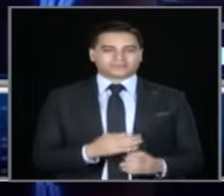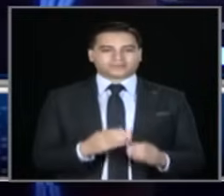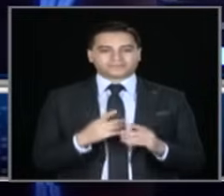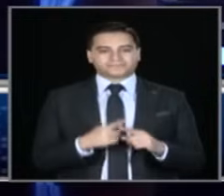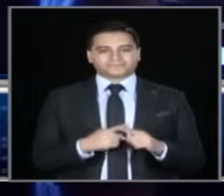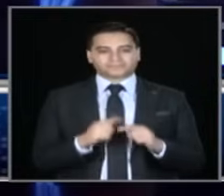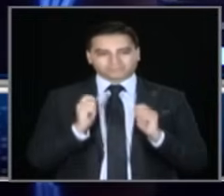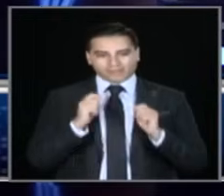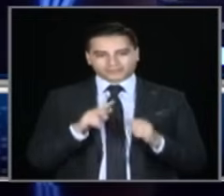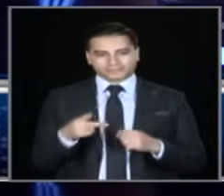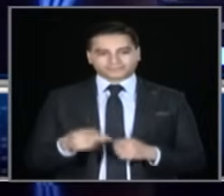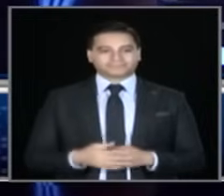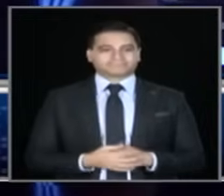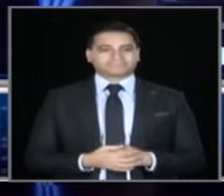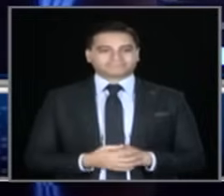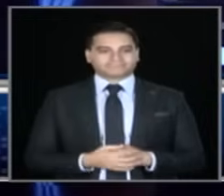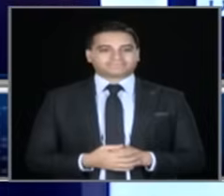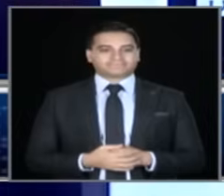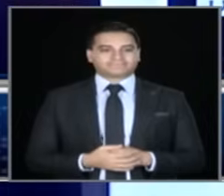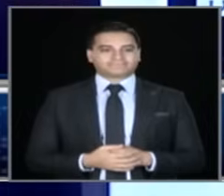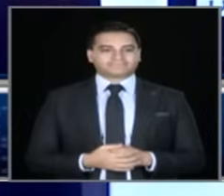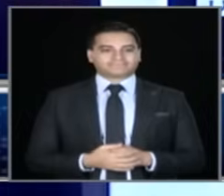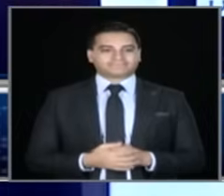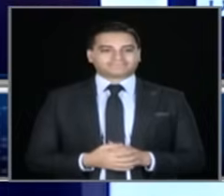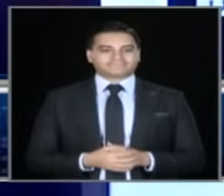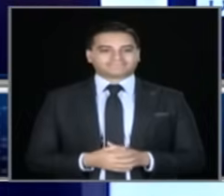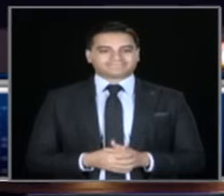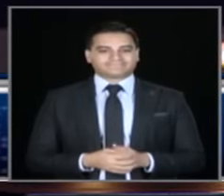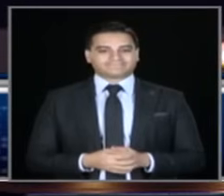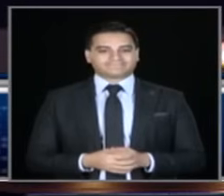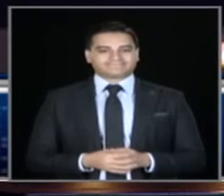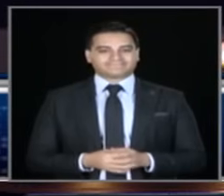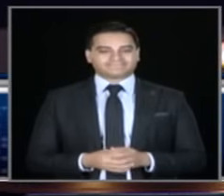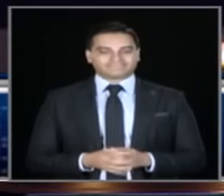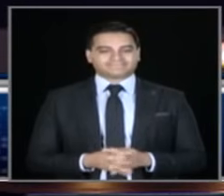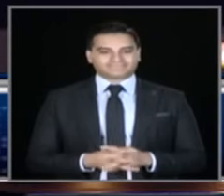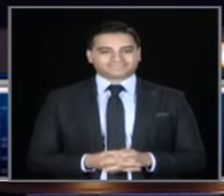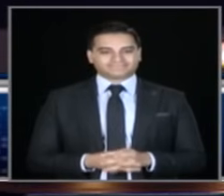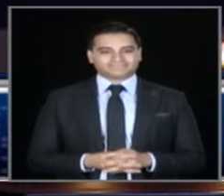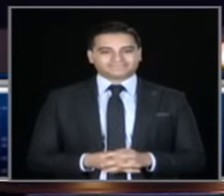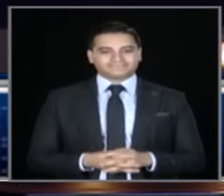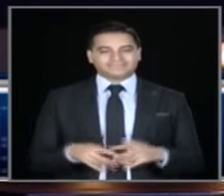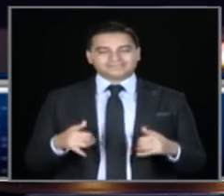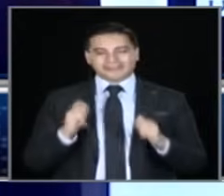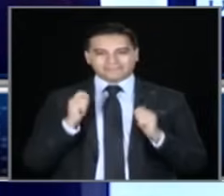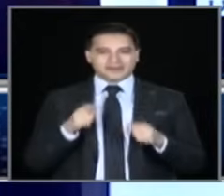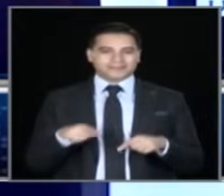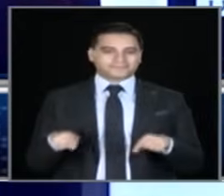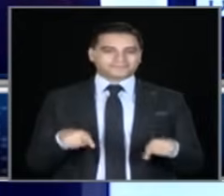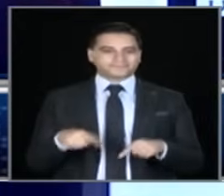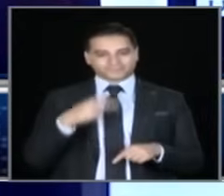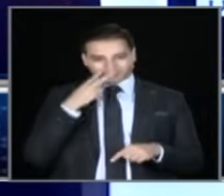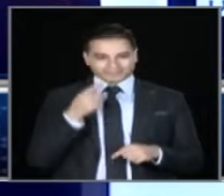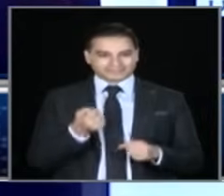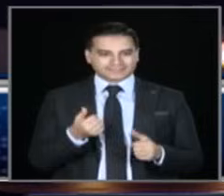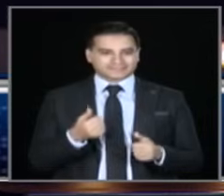المغرب. أيوة المغرب. عادي عادي عادي أيوة عادي عادي عادي عادي هاردك يا ميرنا. الحاجات بتقف على